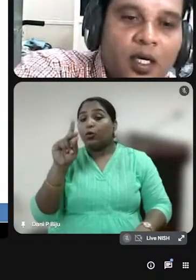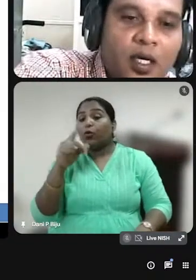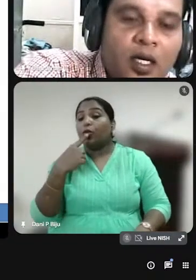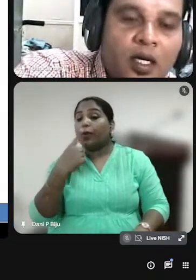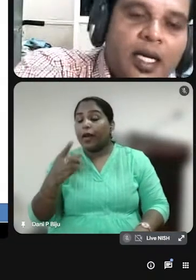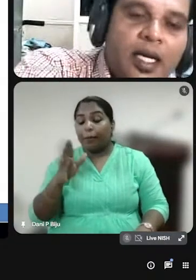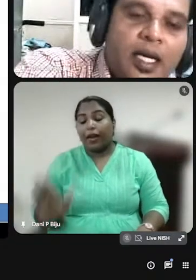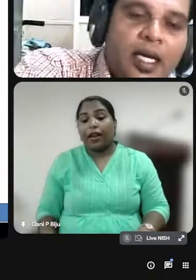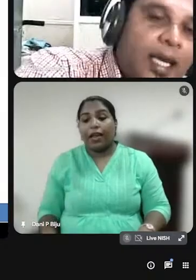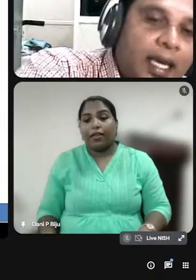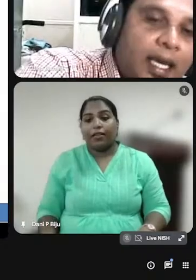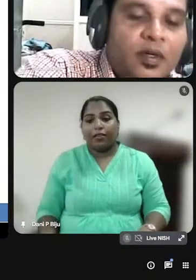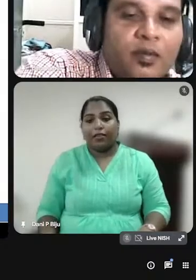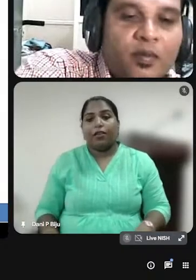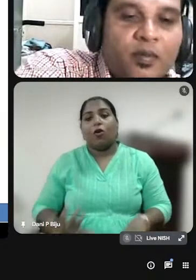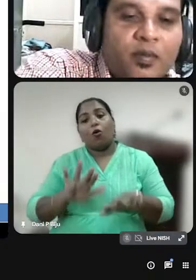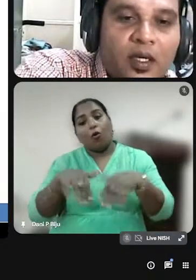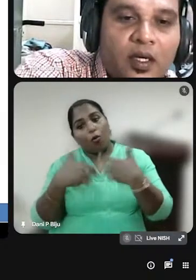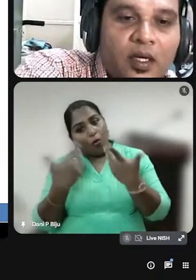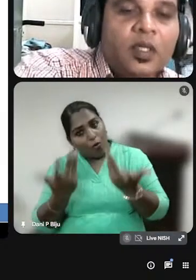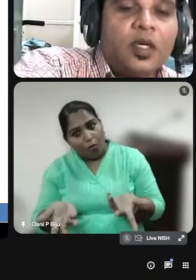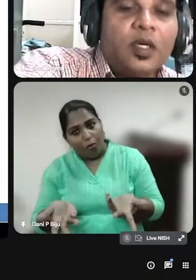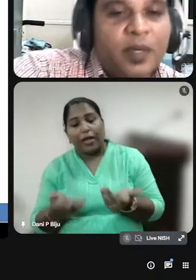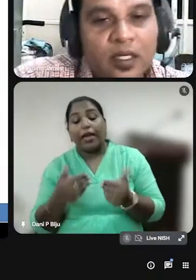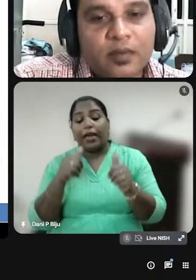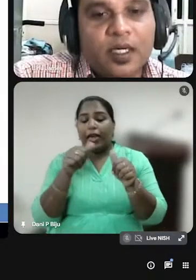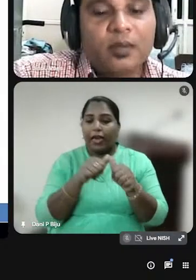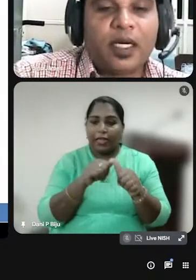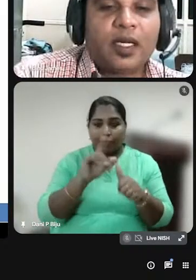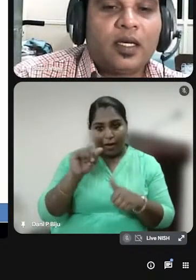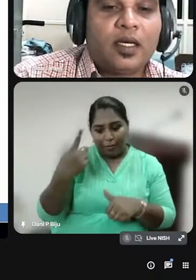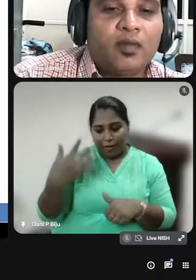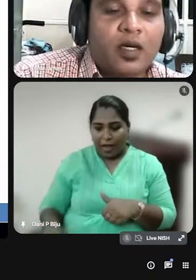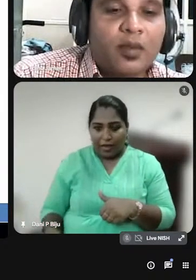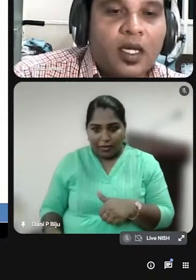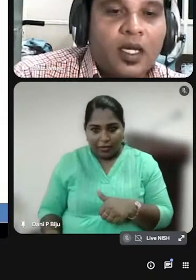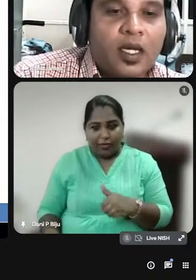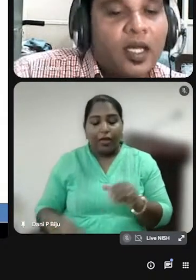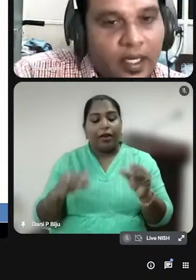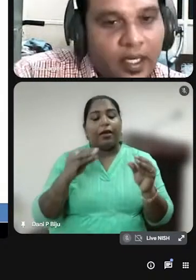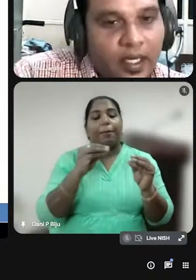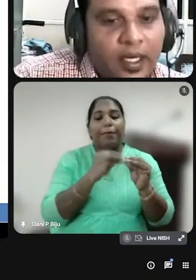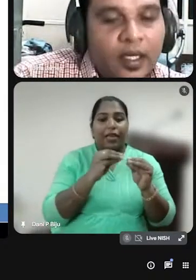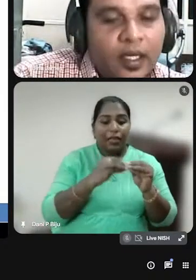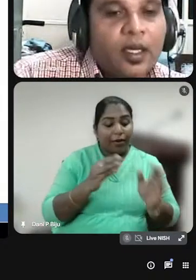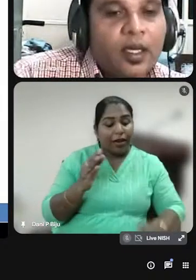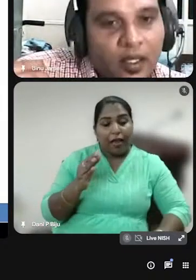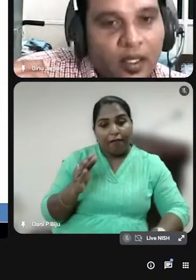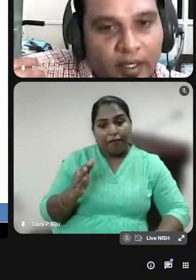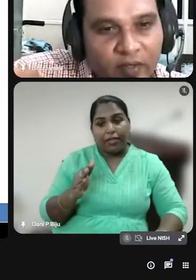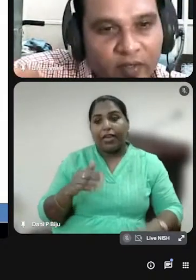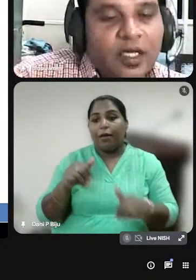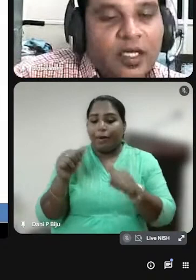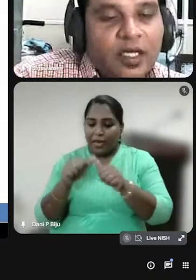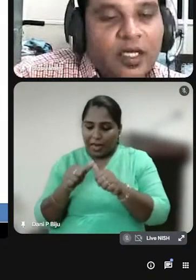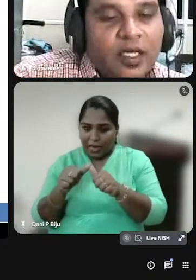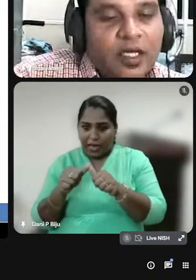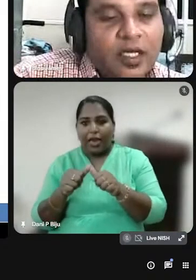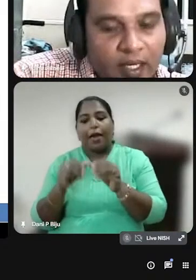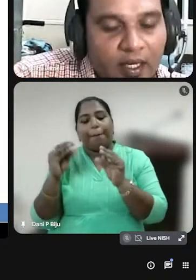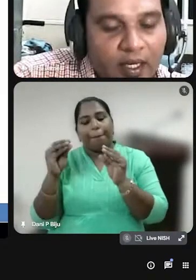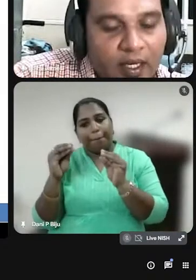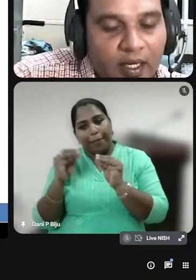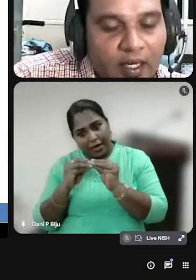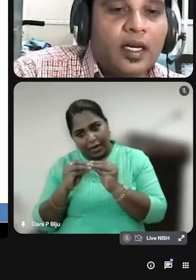വെക്കാൻ പറയുക, അല്ലെങ്കിൽ A എന്ന് പറയുമ്പോൾ വലതുകാലും, B എന്ന് പറയുമ്പോൾ ഇടതുകാലും വെക്കാൻ പറയുക, A വെച്ചില്ലെങ്കിൽ വീണ്ടും